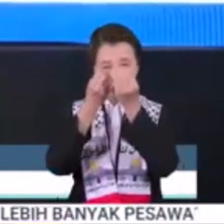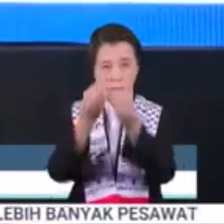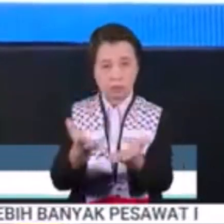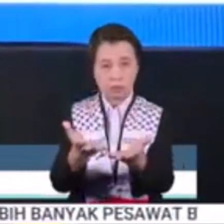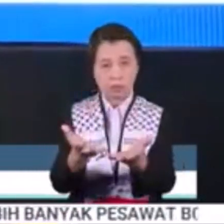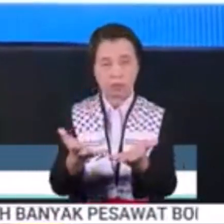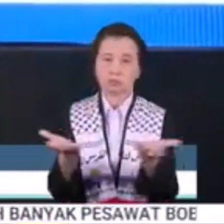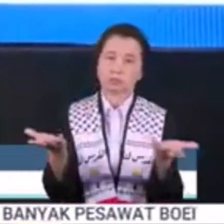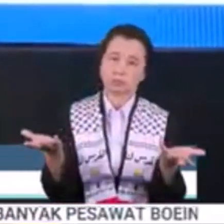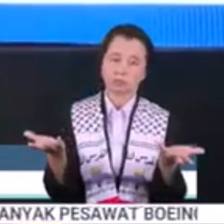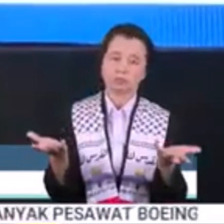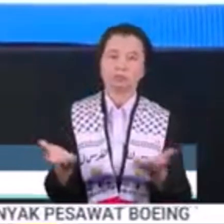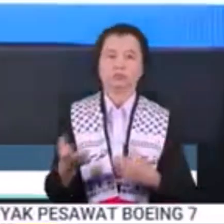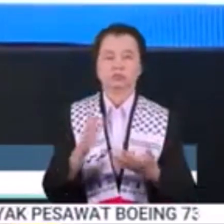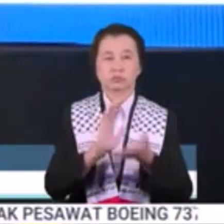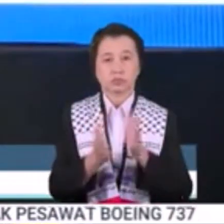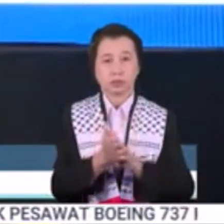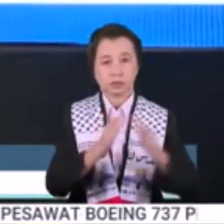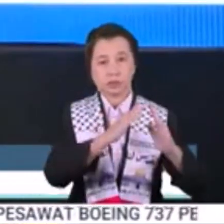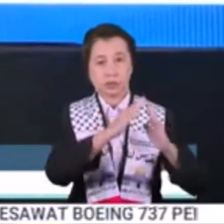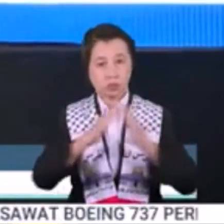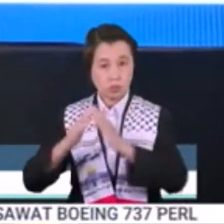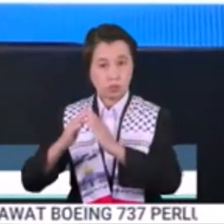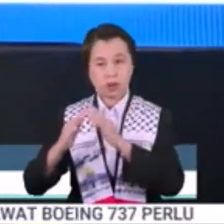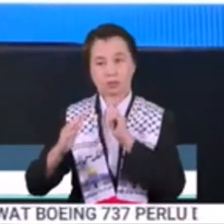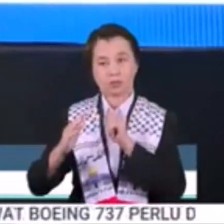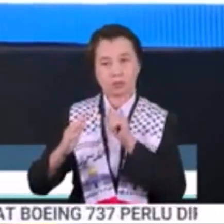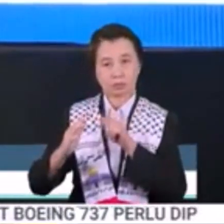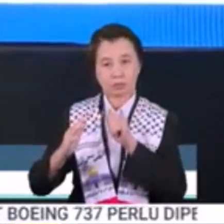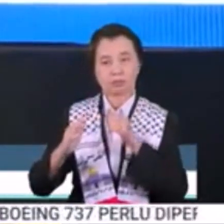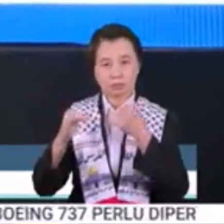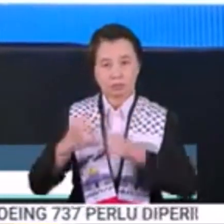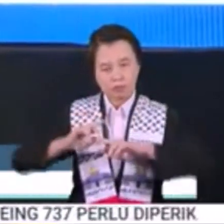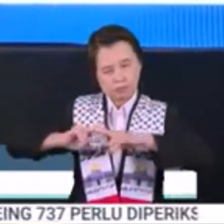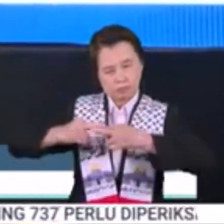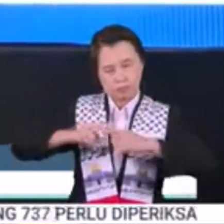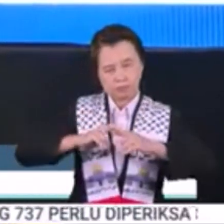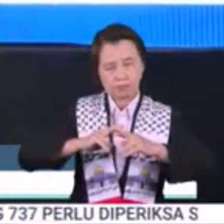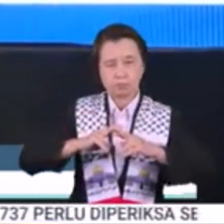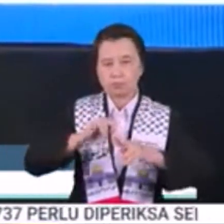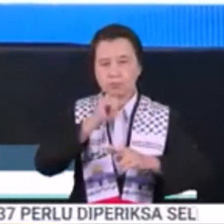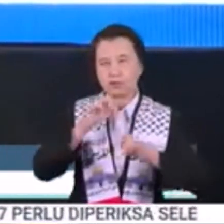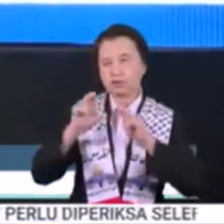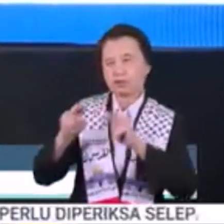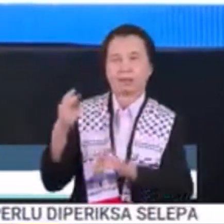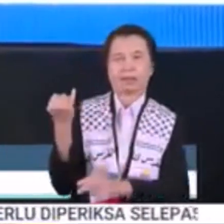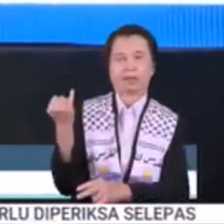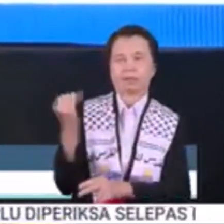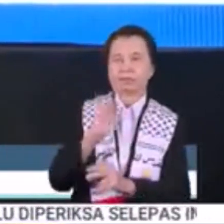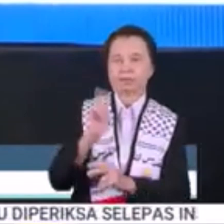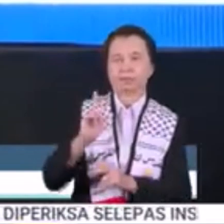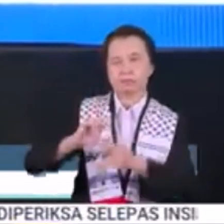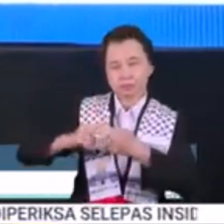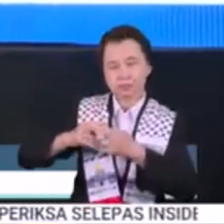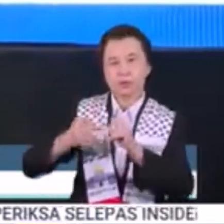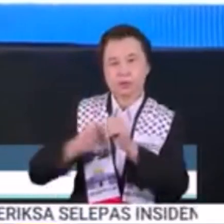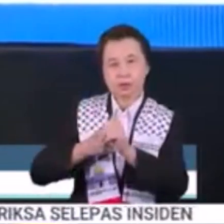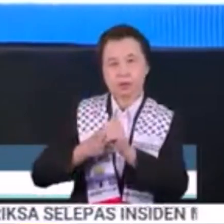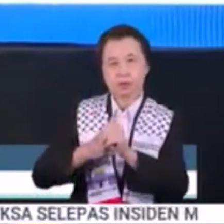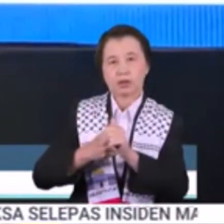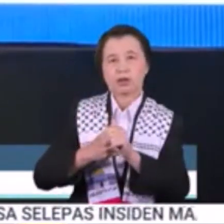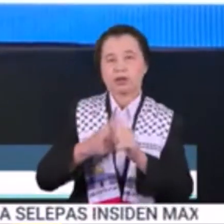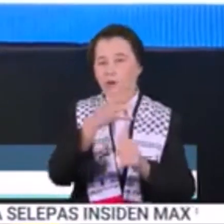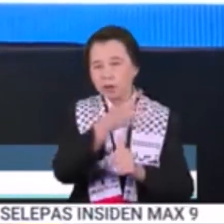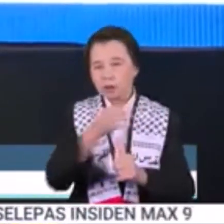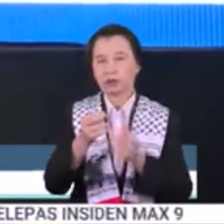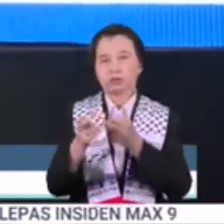supaya perumahan kita itu diperbaiki dan tidak sangat uzur dan daif, selain daripada